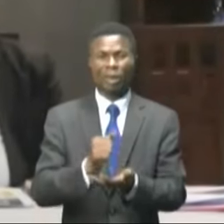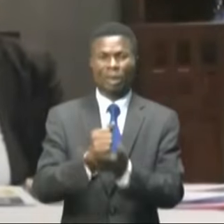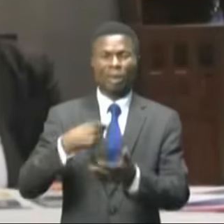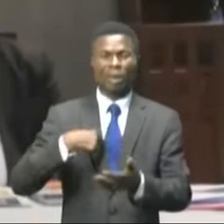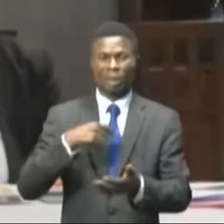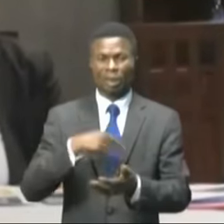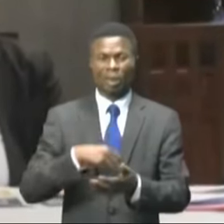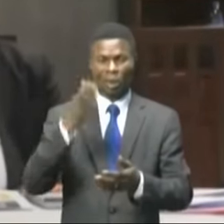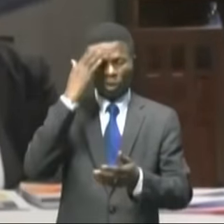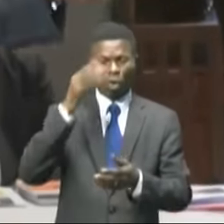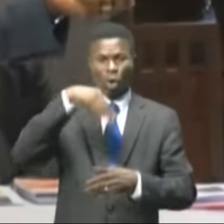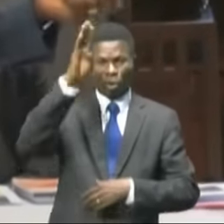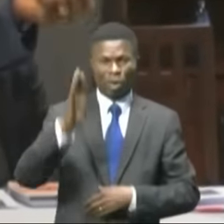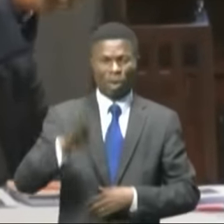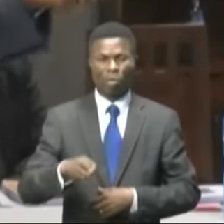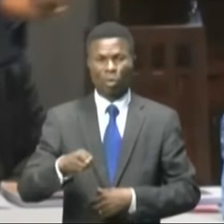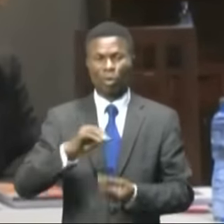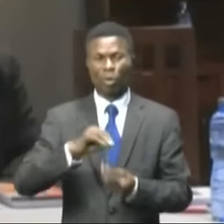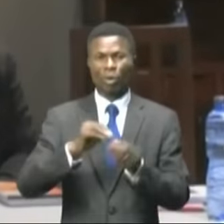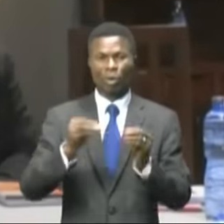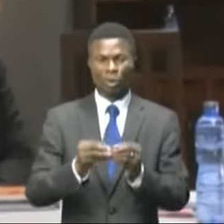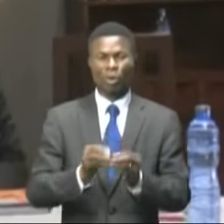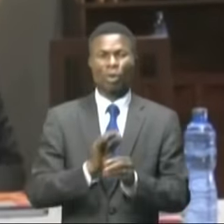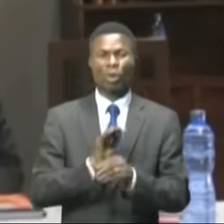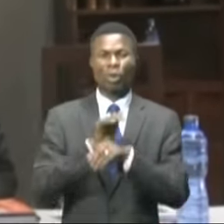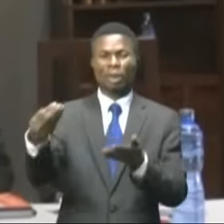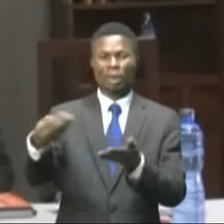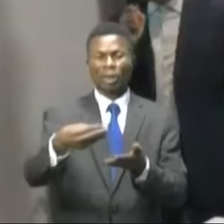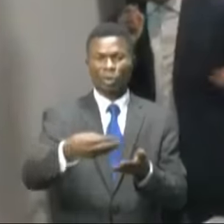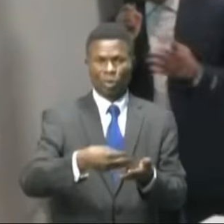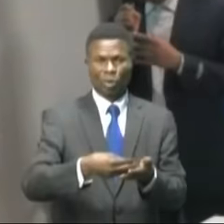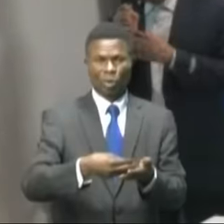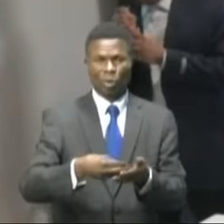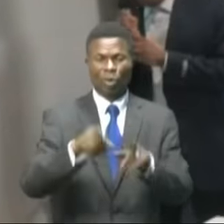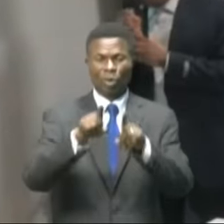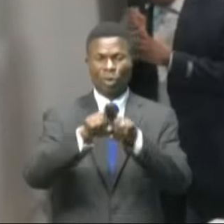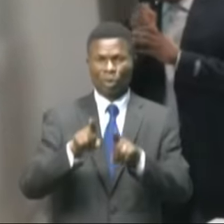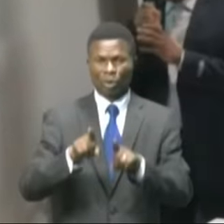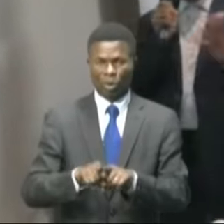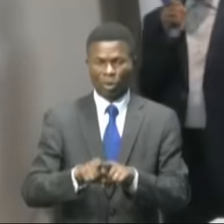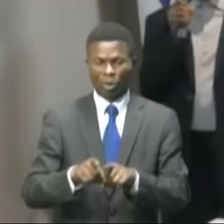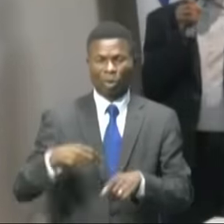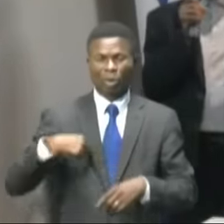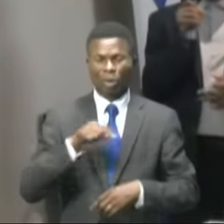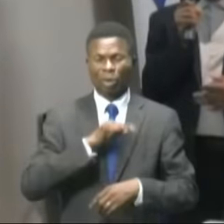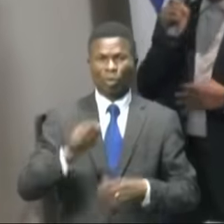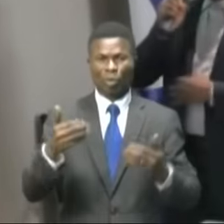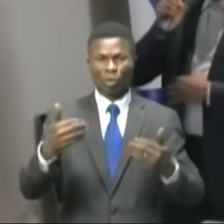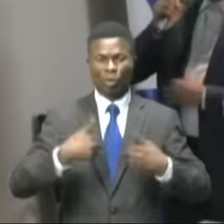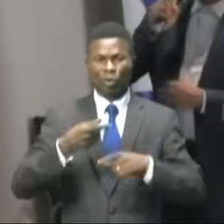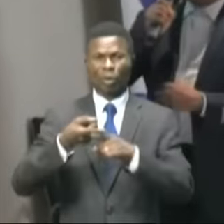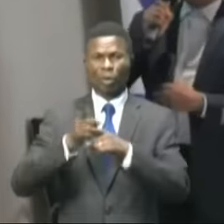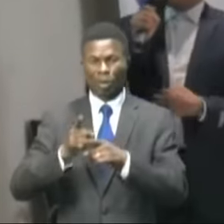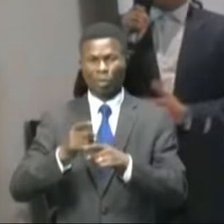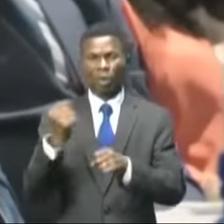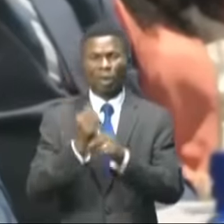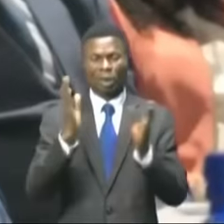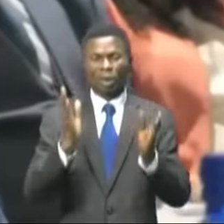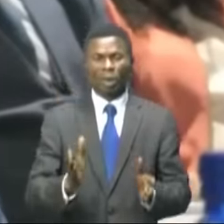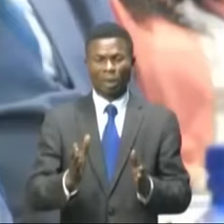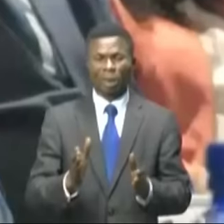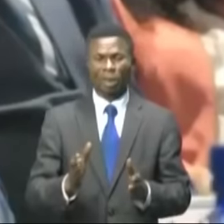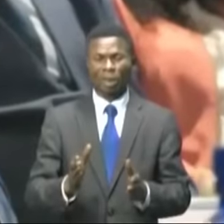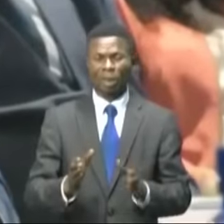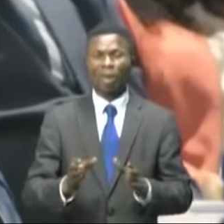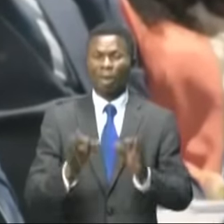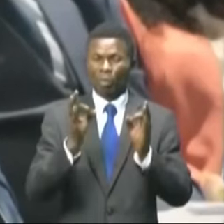le pourcentage en termes d'abord de contributions que nous devons avoir de la part des employeurs et des travailleurs.